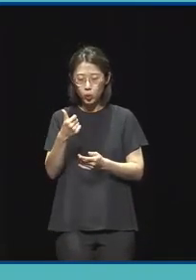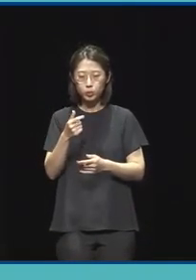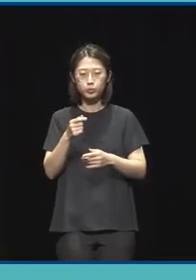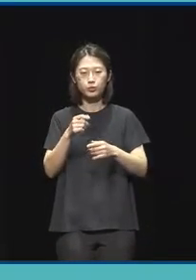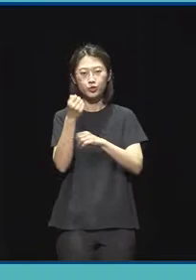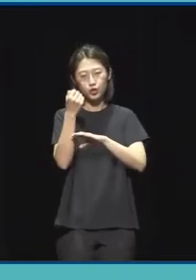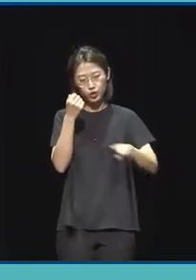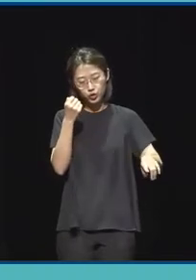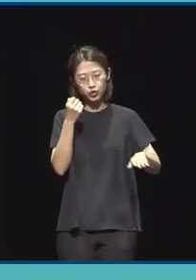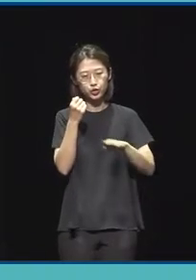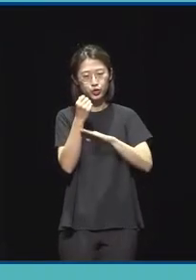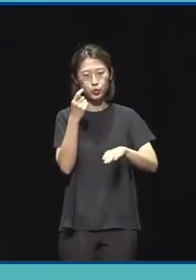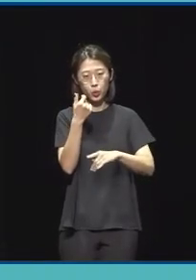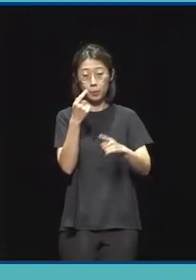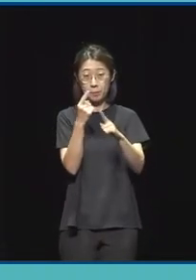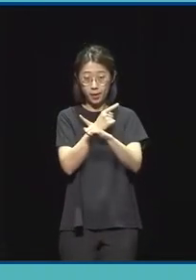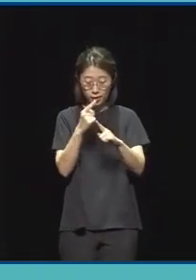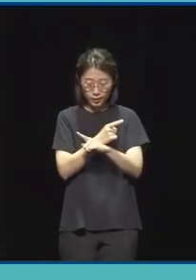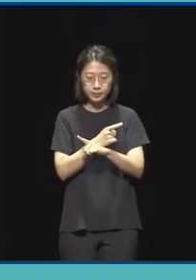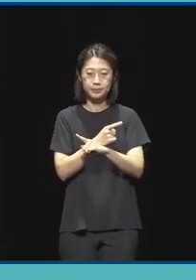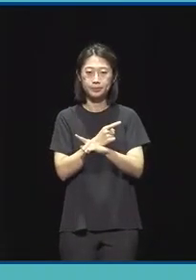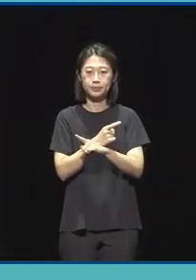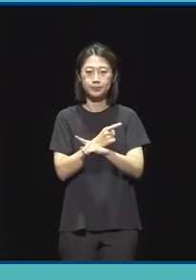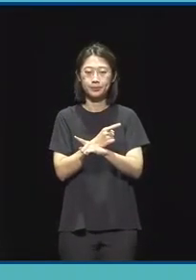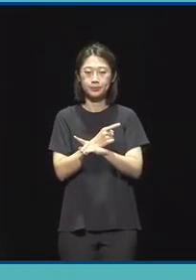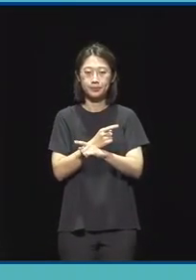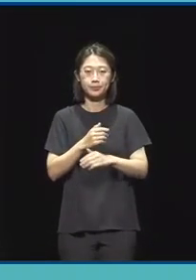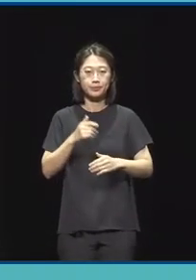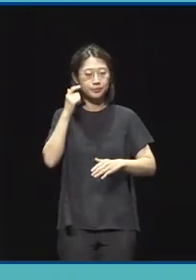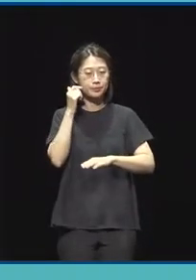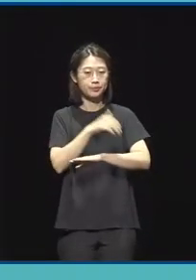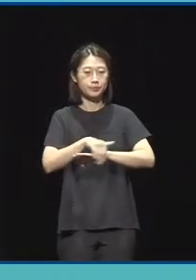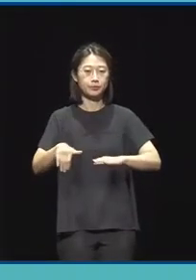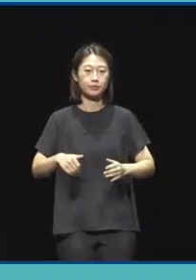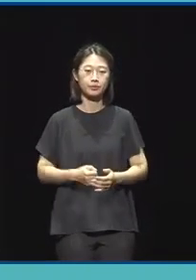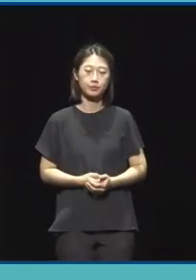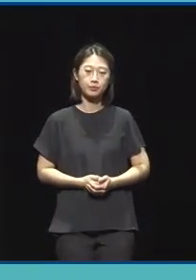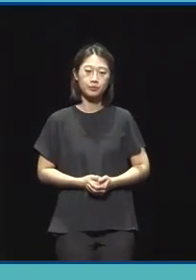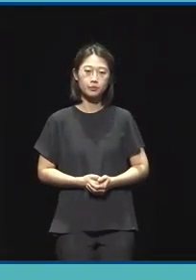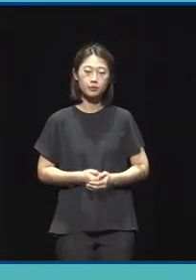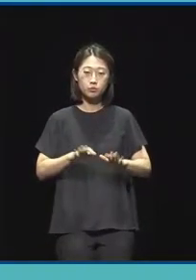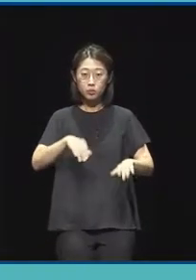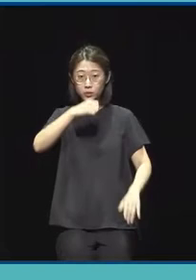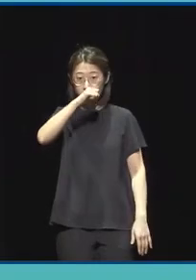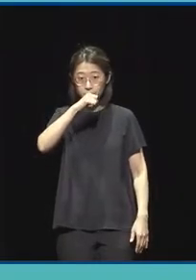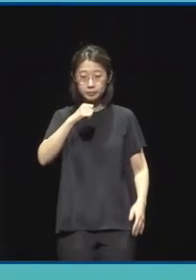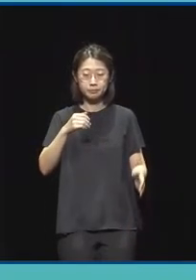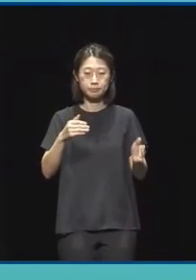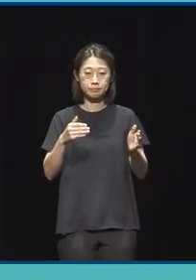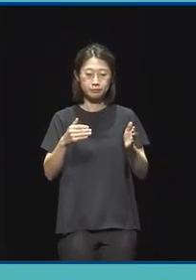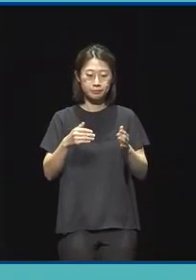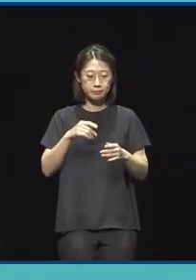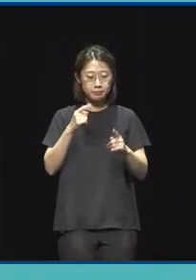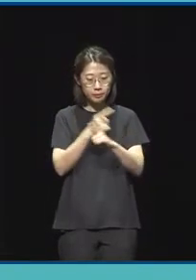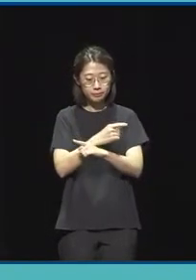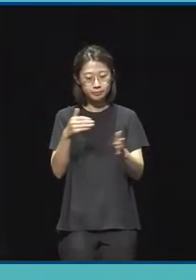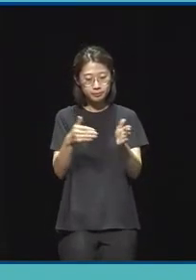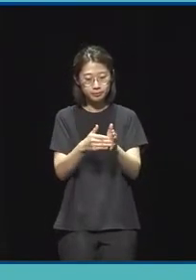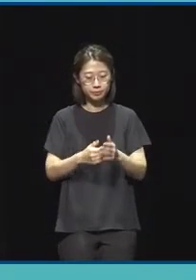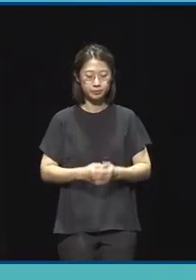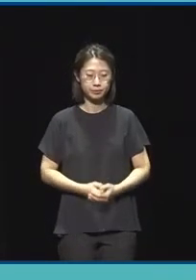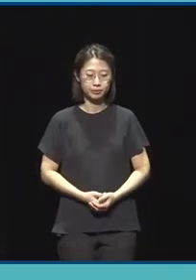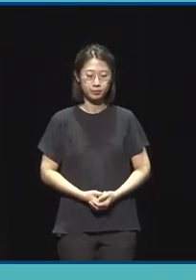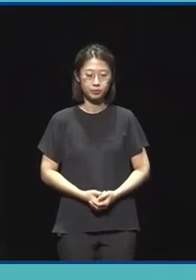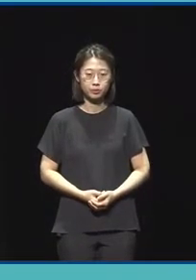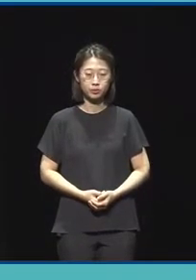조금 평가를 참여할 수 있도록 그렇게 변경을 한 바가 있고요 그 다음에 예산 편성을 좀 유연하게 해봤습니다이 부분은 조금 유심히